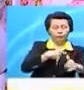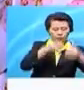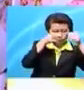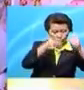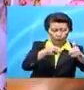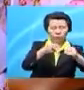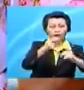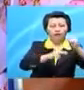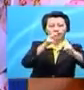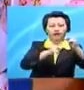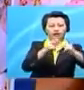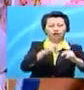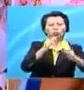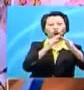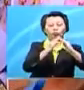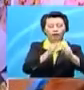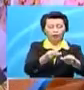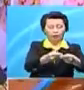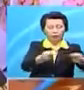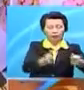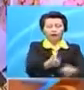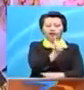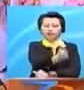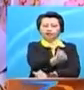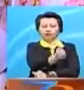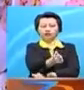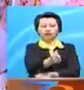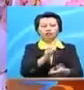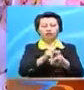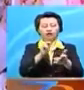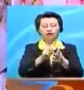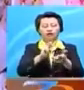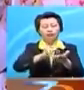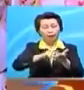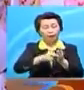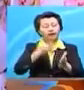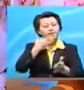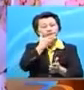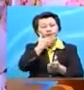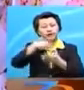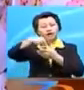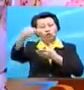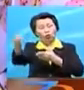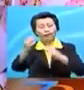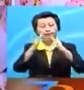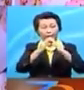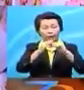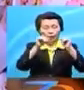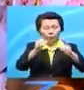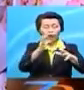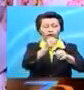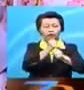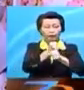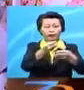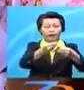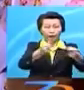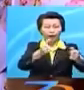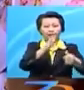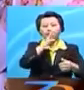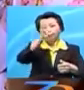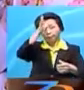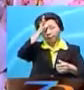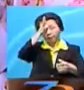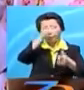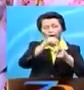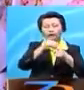pembinaan di tanah sendiri. Di tanah sendiri. Maknanya beli-beli luar bandar boleh dapatkan tanah ibu bapa mereka dan sebagainya